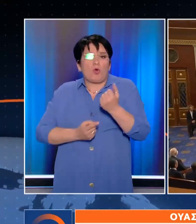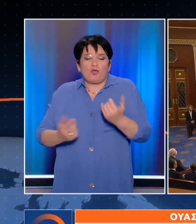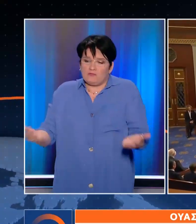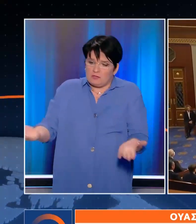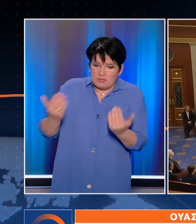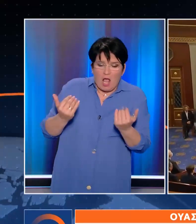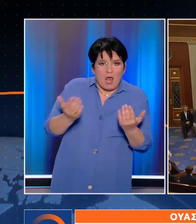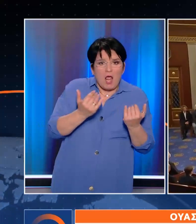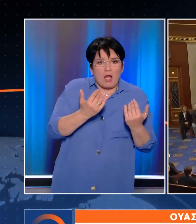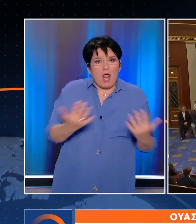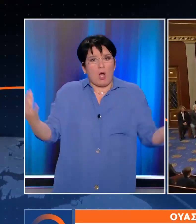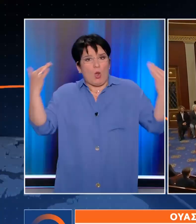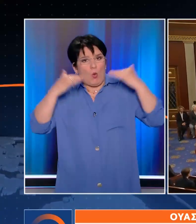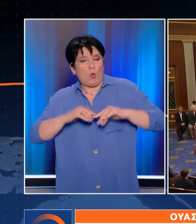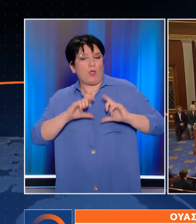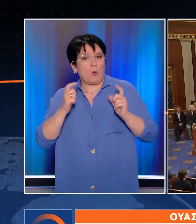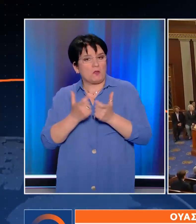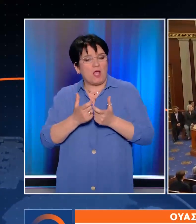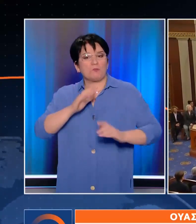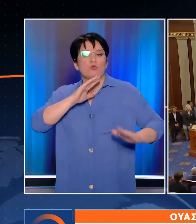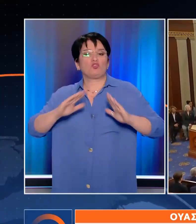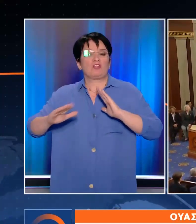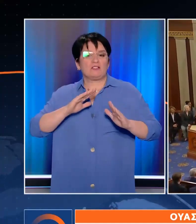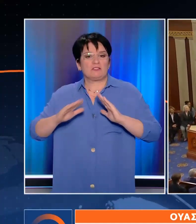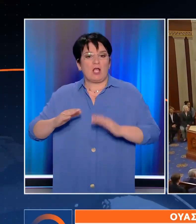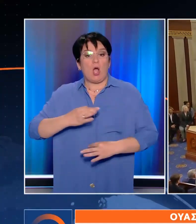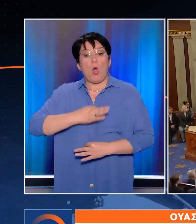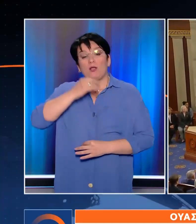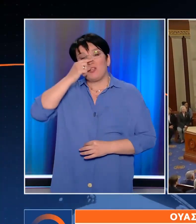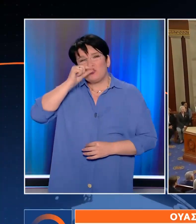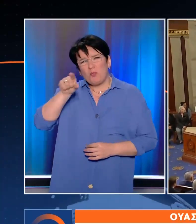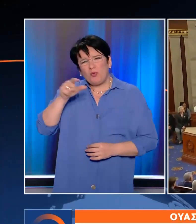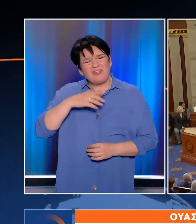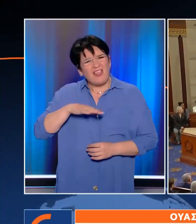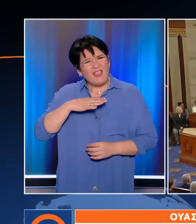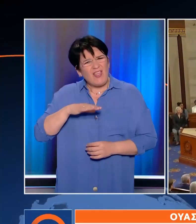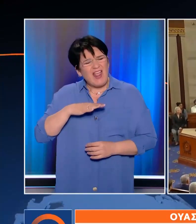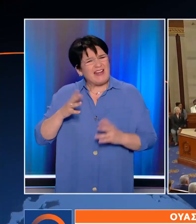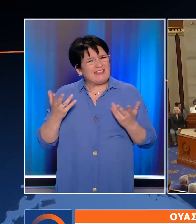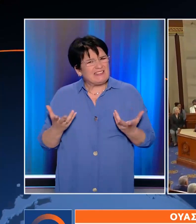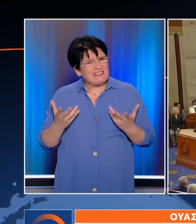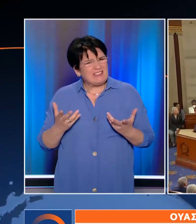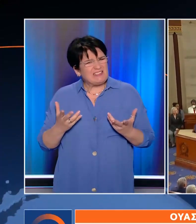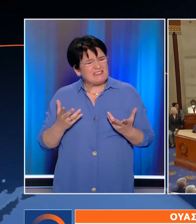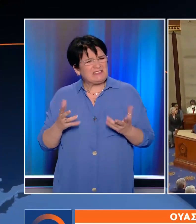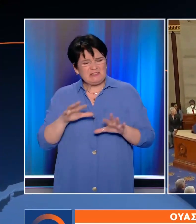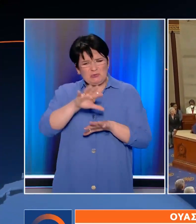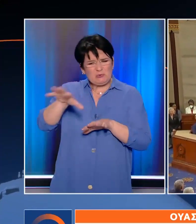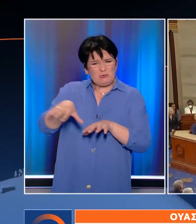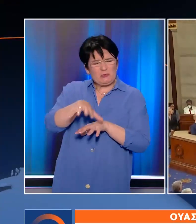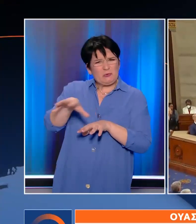οποίοι θέλησαν να έρθουν σε εμάς με τις οικογένειές τους. Ο κύριος Πούτιν προσπαθεί να δημιουργήσει ένα κόσμο όπου